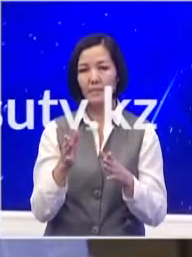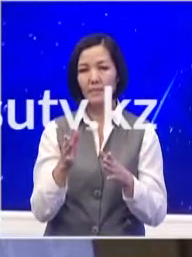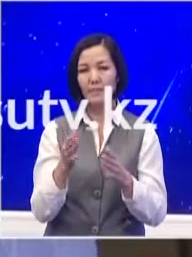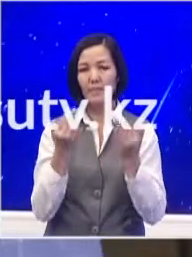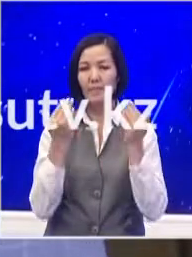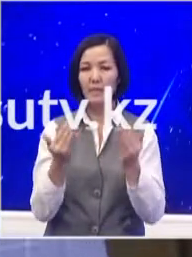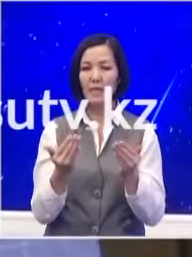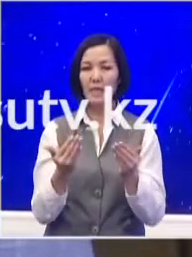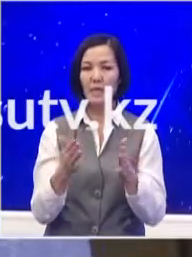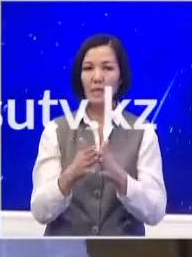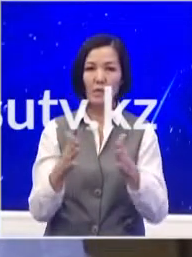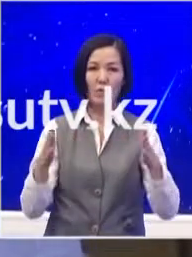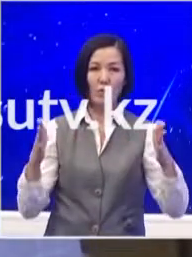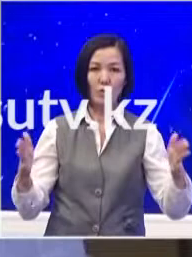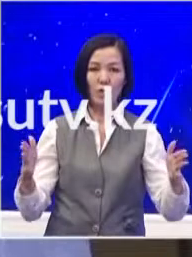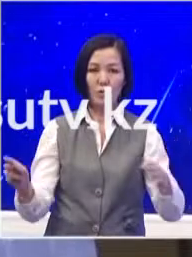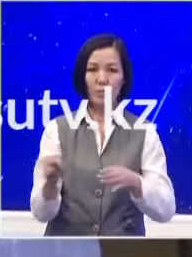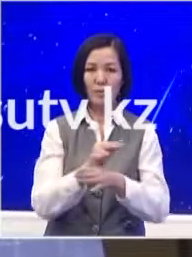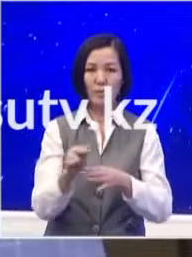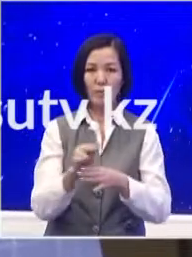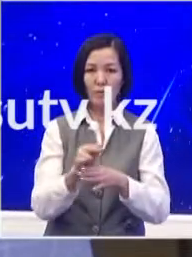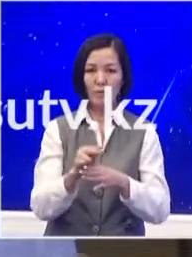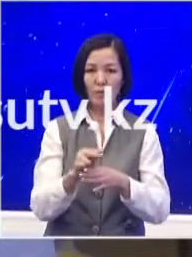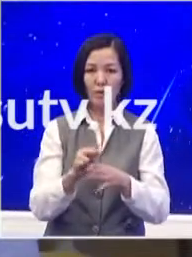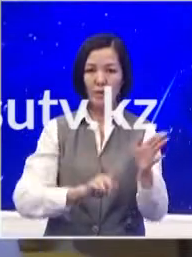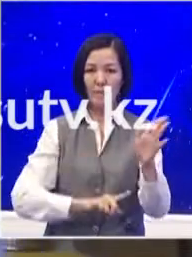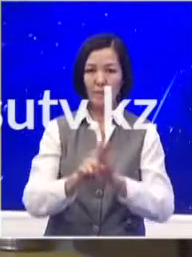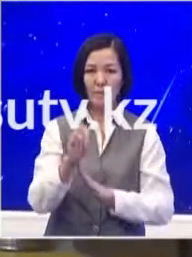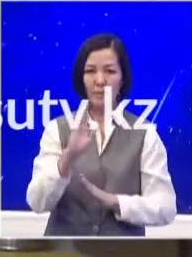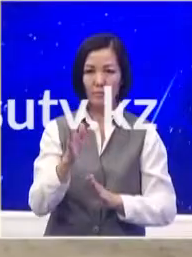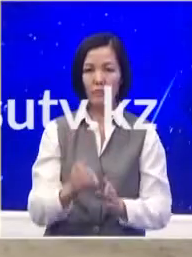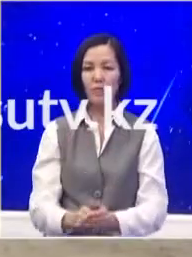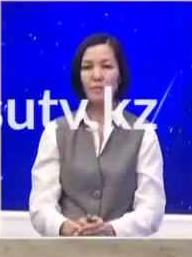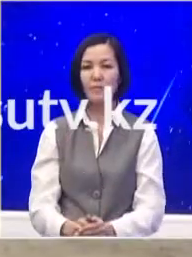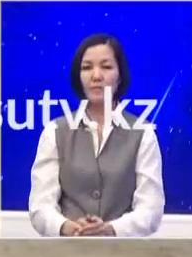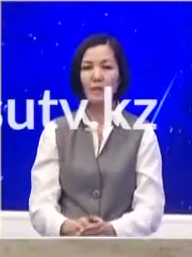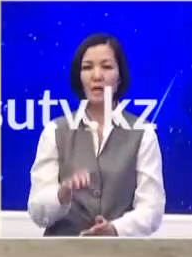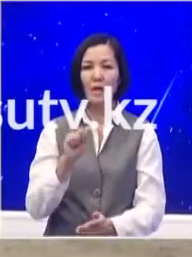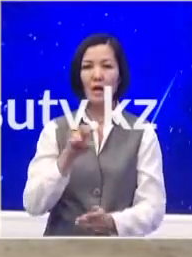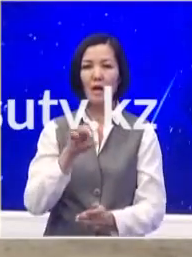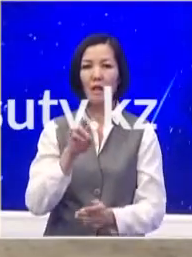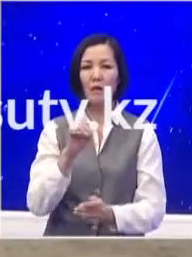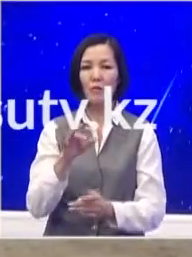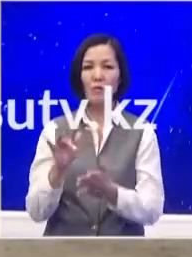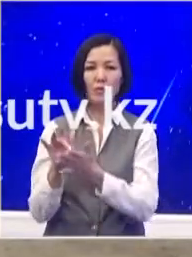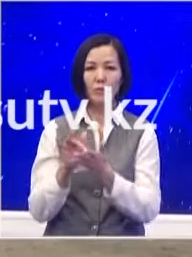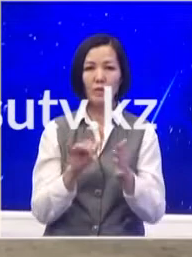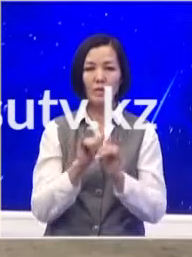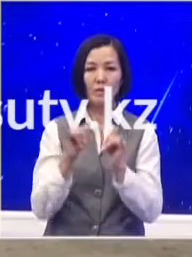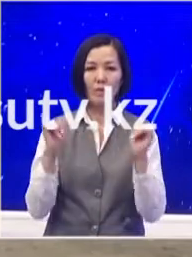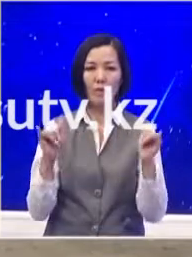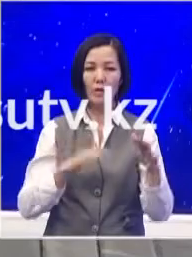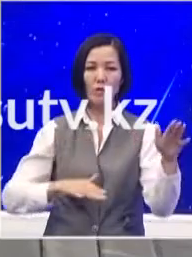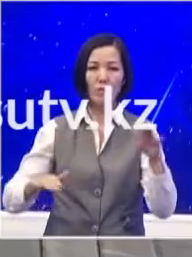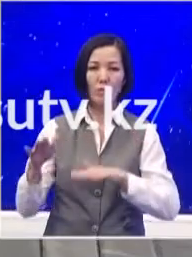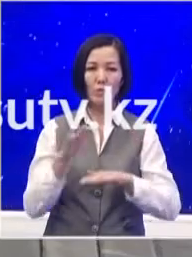биыл сол мақсат бойынша ремонт басталу керек полосаға. Алакөл ауданы туризмі түлеген мекен. Шомылу